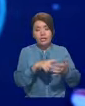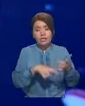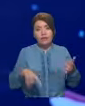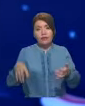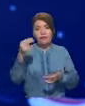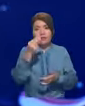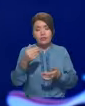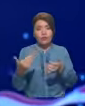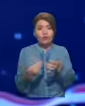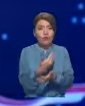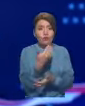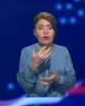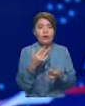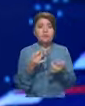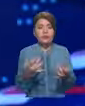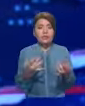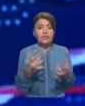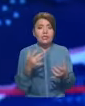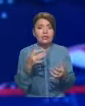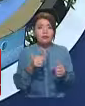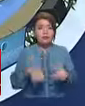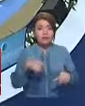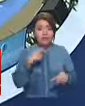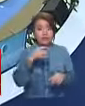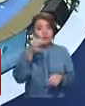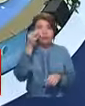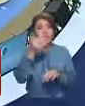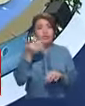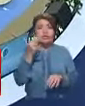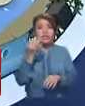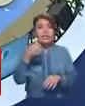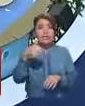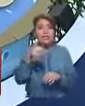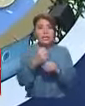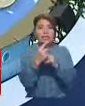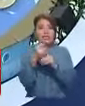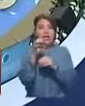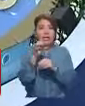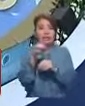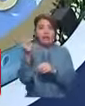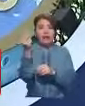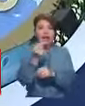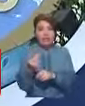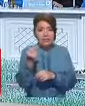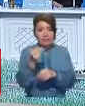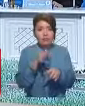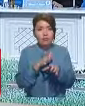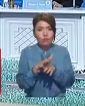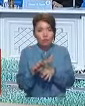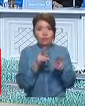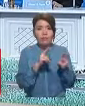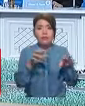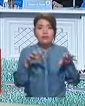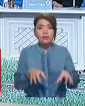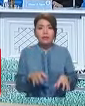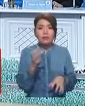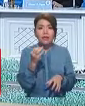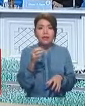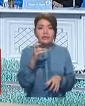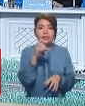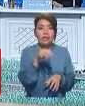своеобразное новшество данного мероприятия, отмечают эксперты. Напомню, съезд состоится 11 октября в Астане и пройдет он под председательством спикера